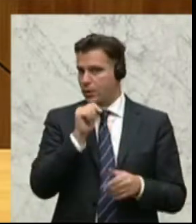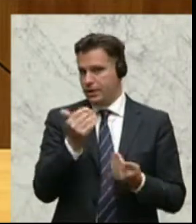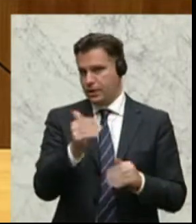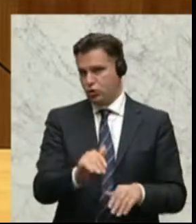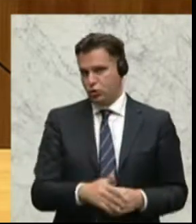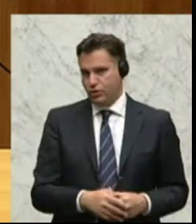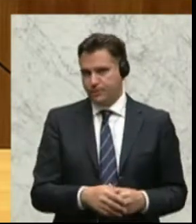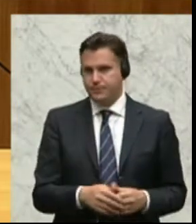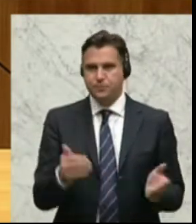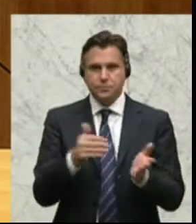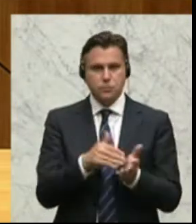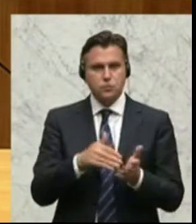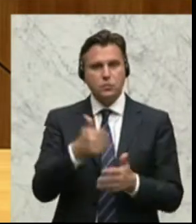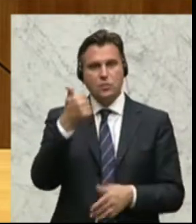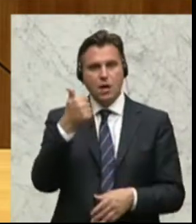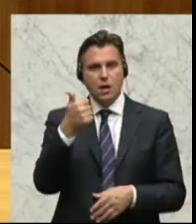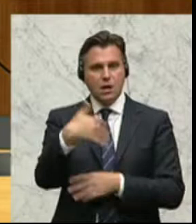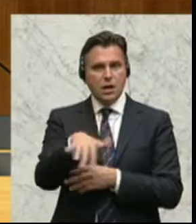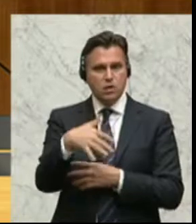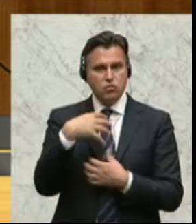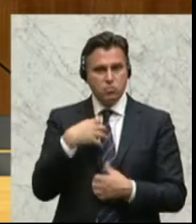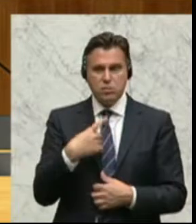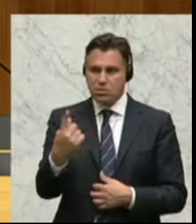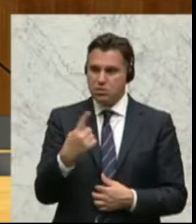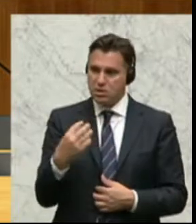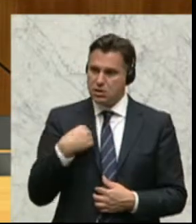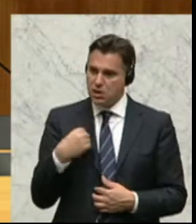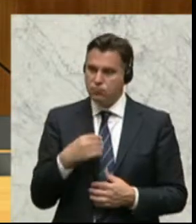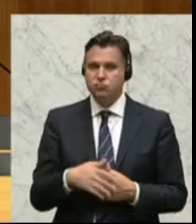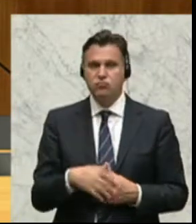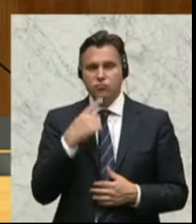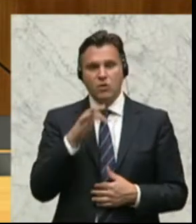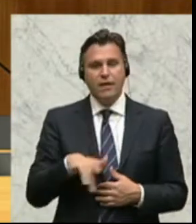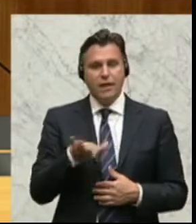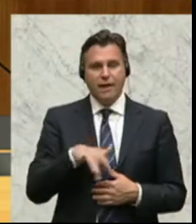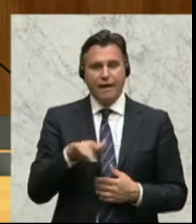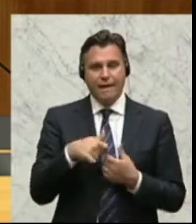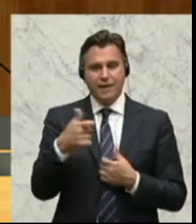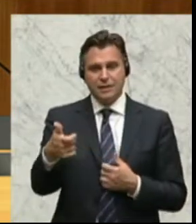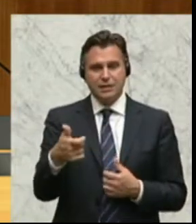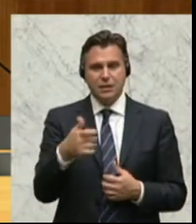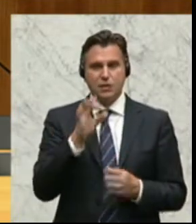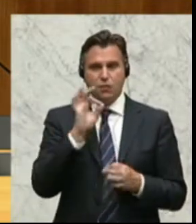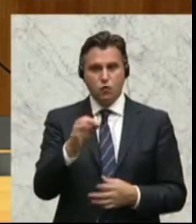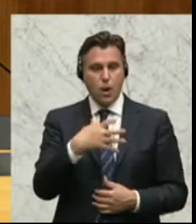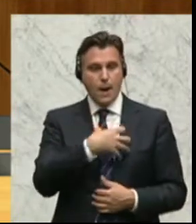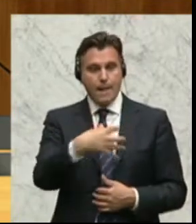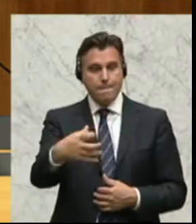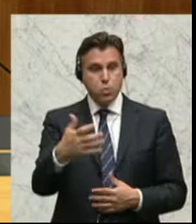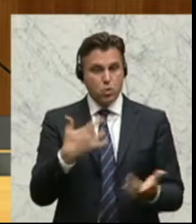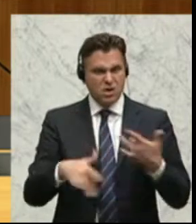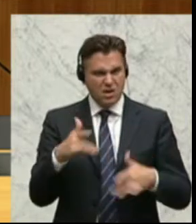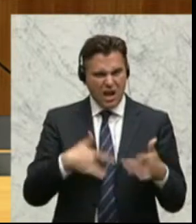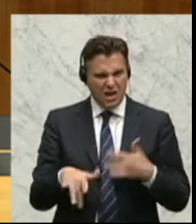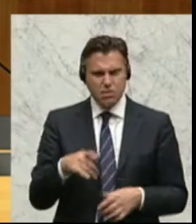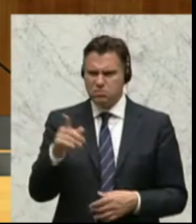einen Wirten, der aufgestanden ist. Und der hat gesagt, Registrierkassenpflicht für das Burgtheater. Und dann habe ich gesagt, wieso für das